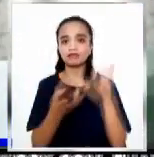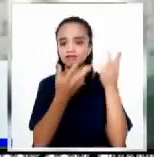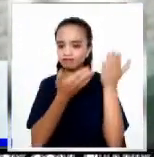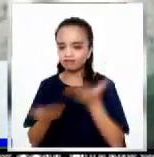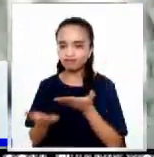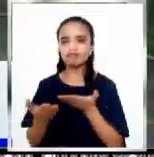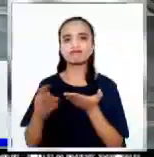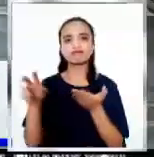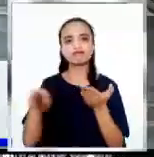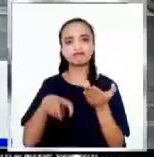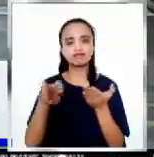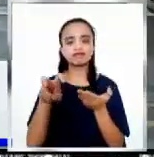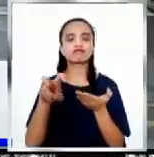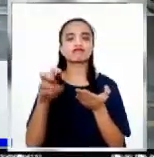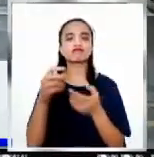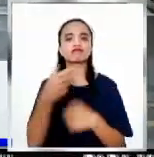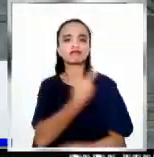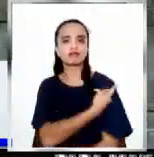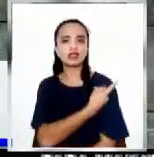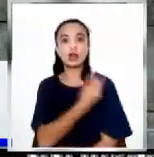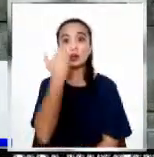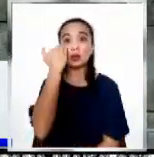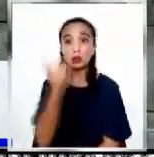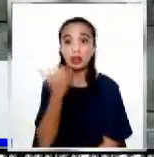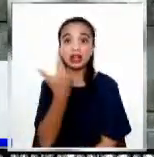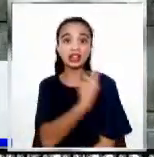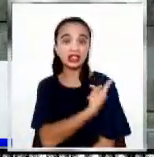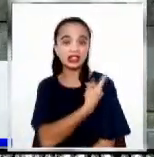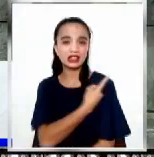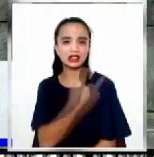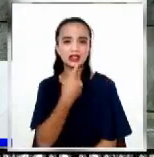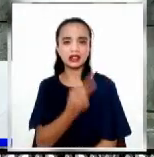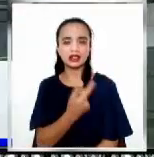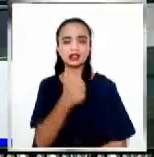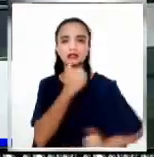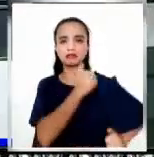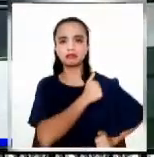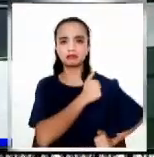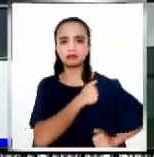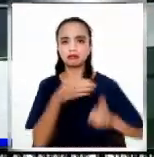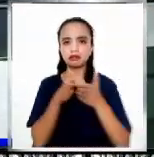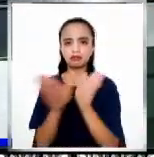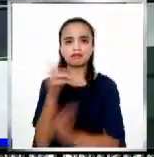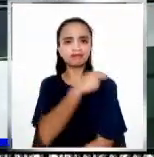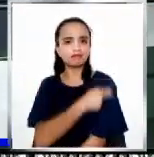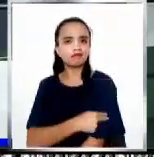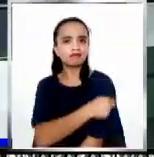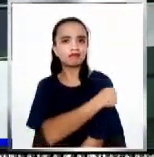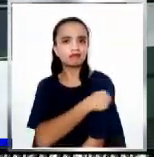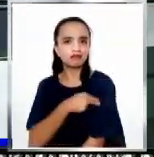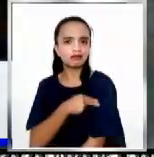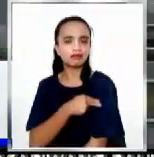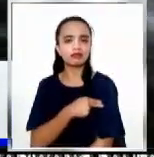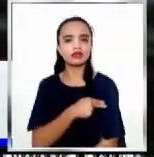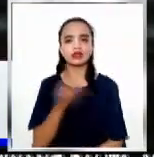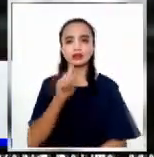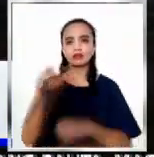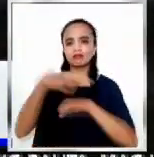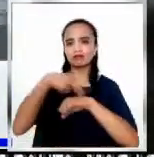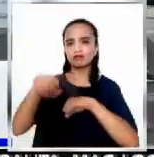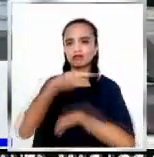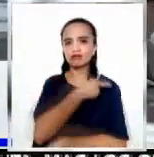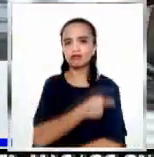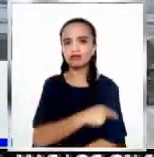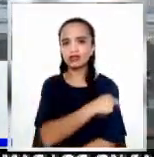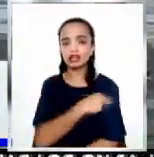mismong bakuna. Ang vilunad ng Air Force General Hospital, ang mga COVID referral hospitals ng AFP na mauunang mabigyan ng